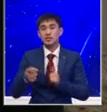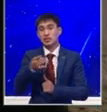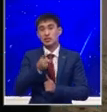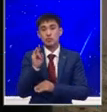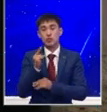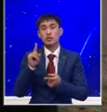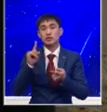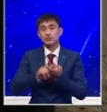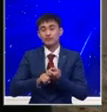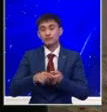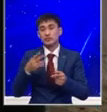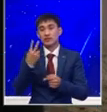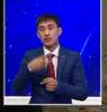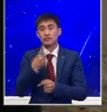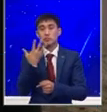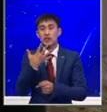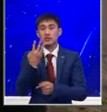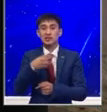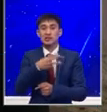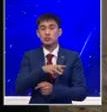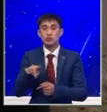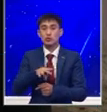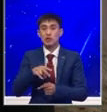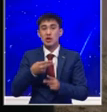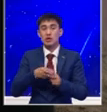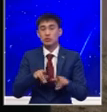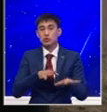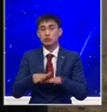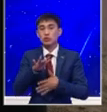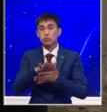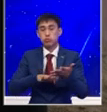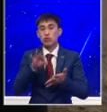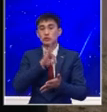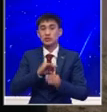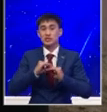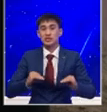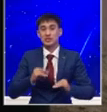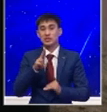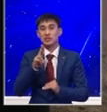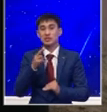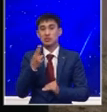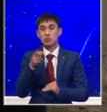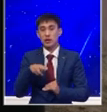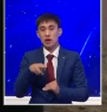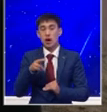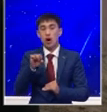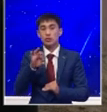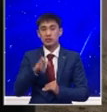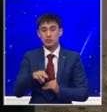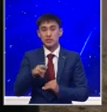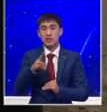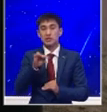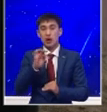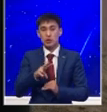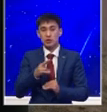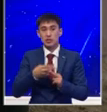контактирует с лошадью порядка 25-30 минут эту процедуру могут пользоваться дети ДЦП аутизмом дети синдромом Дауна